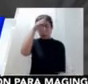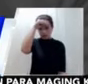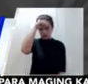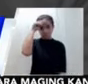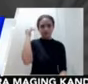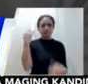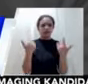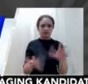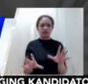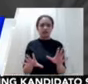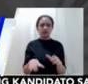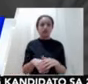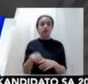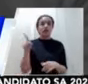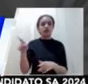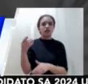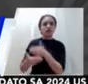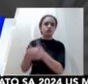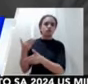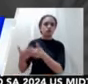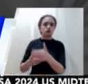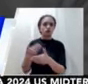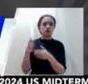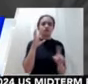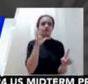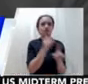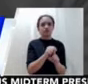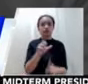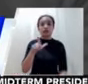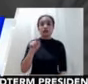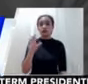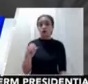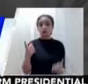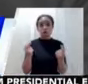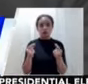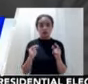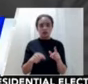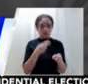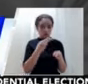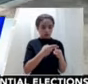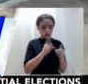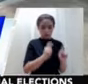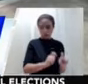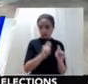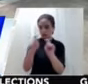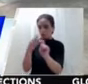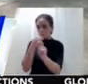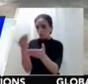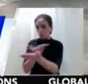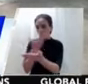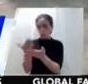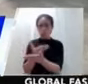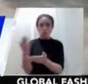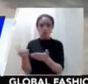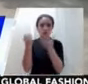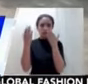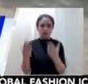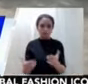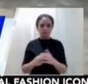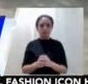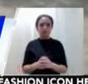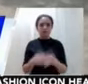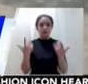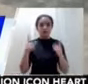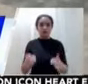itinuturong nagpoproseso ng mga dokumento sa LTO para mailipat na ang pangalan sa bagong may-ari. Agad daw na naibenta sa halagang